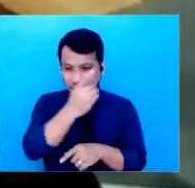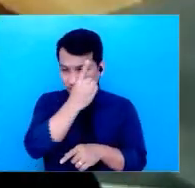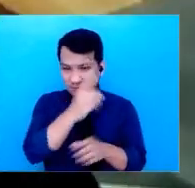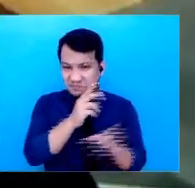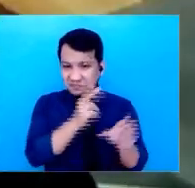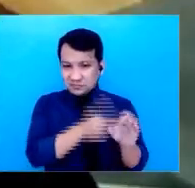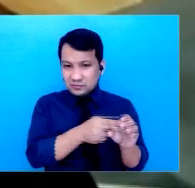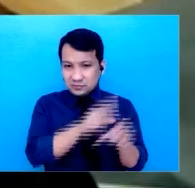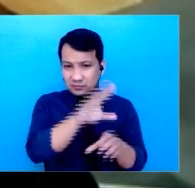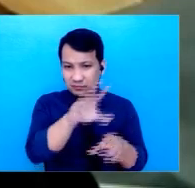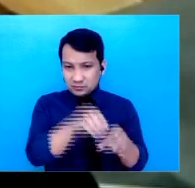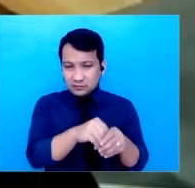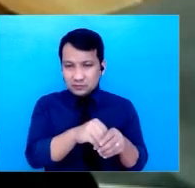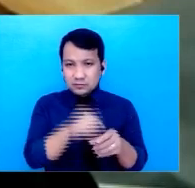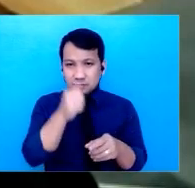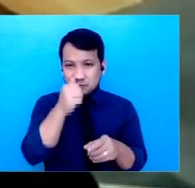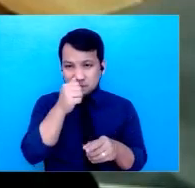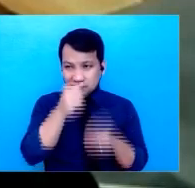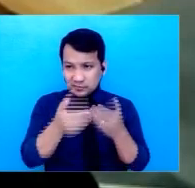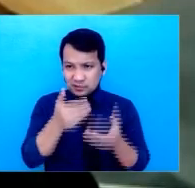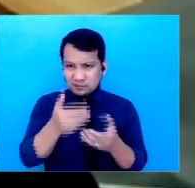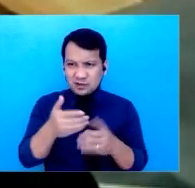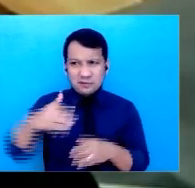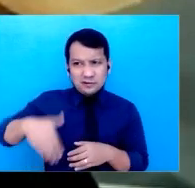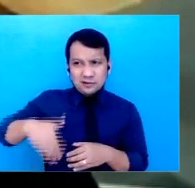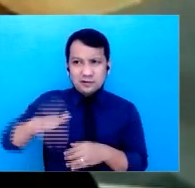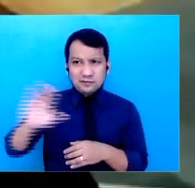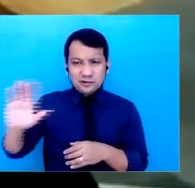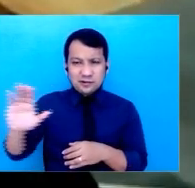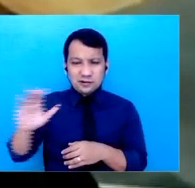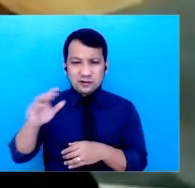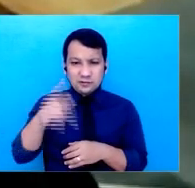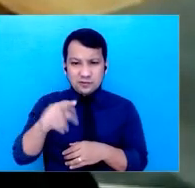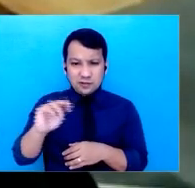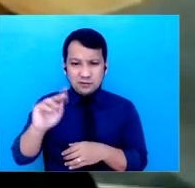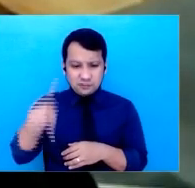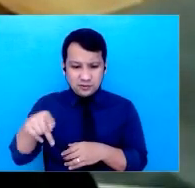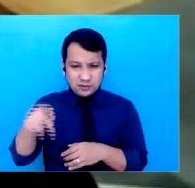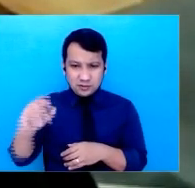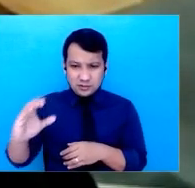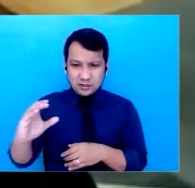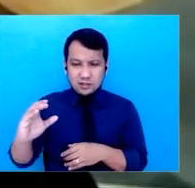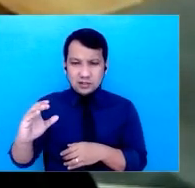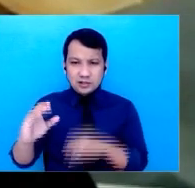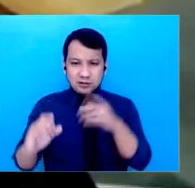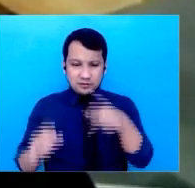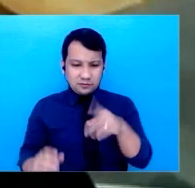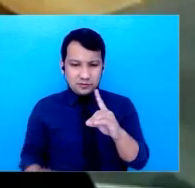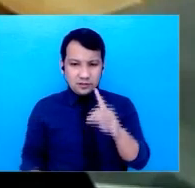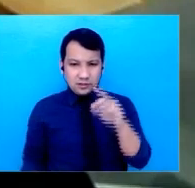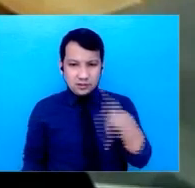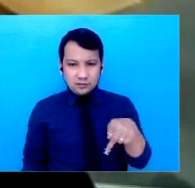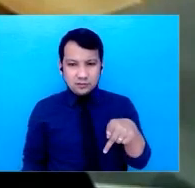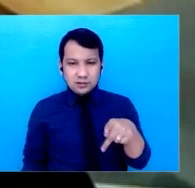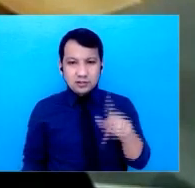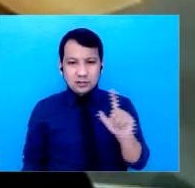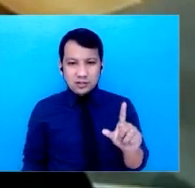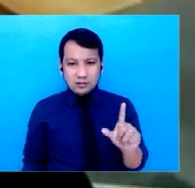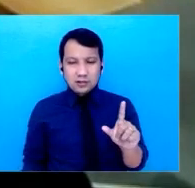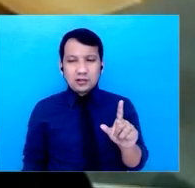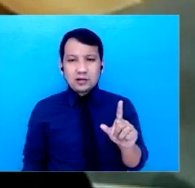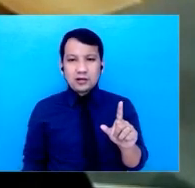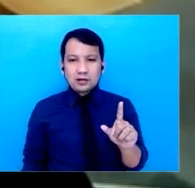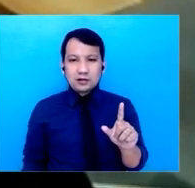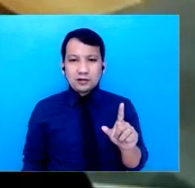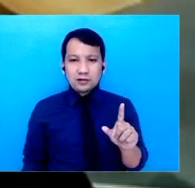uy, biti na NUP, NPC, PDP. Tapos